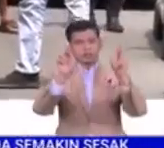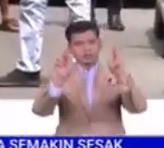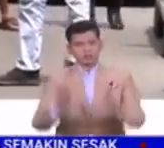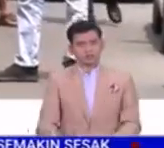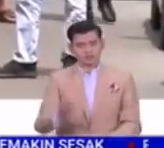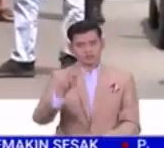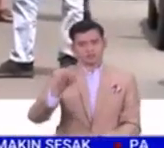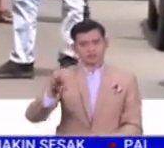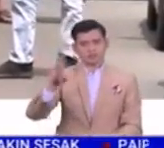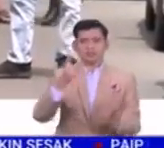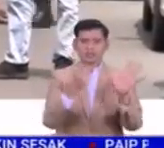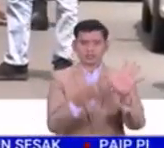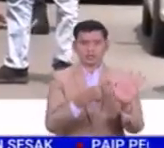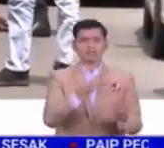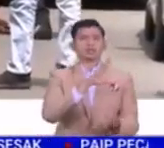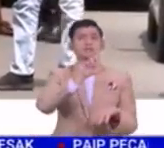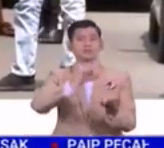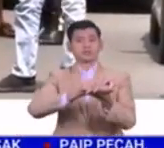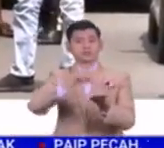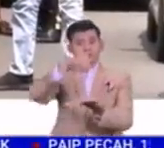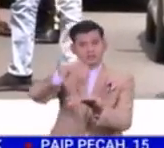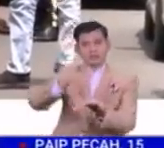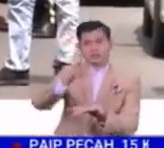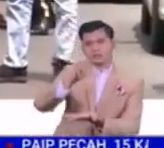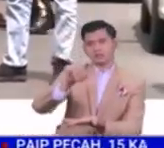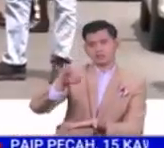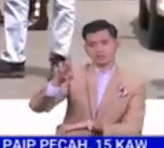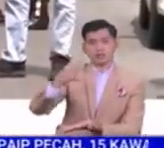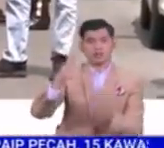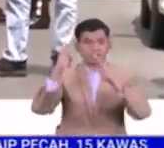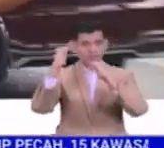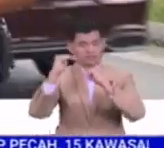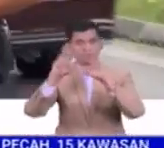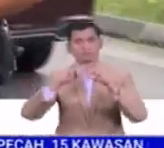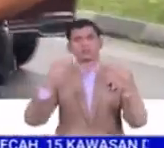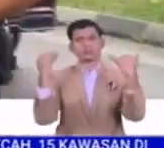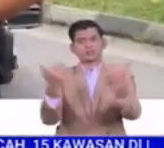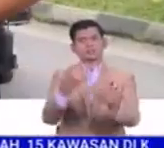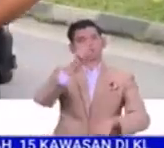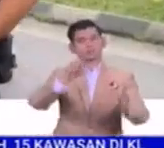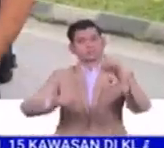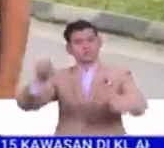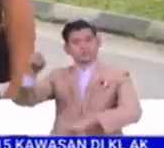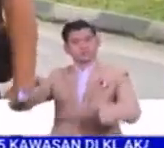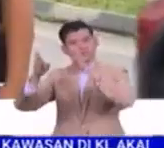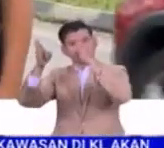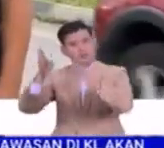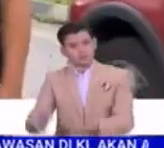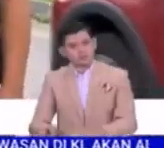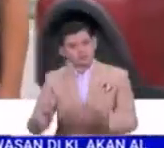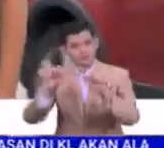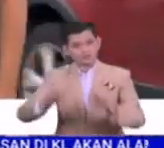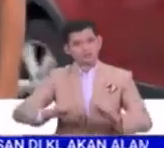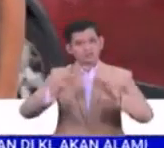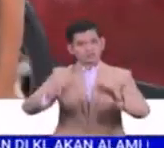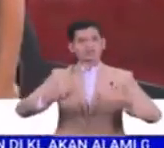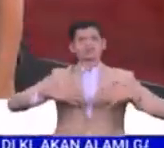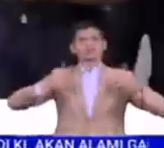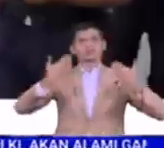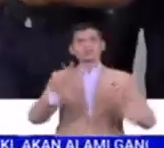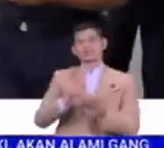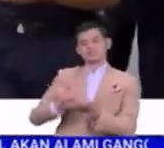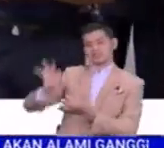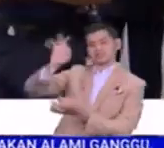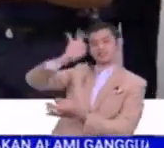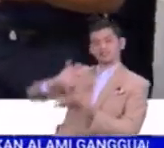serta media di Miri. Beliau berharap masyarakat berbilang kaum dapat mengeratkan serta mengekalkan keharmonian dan